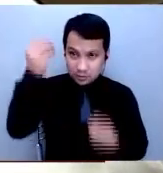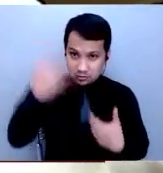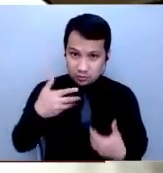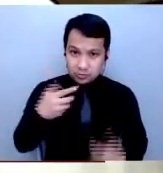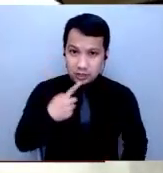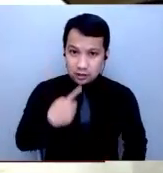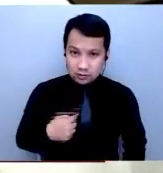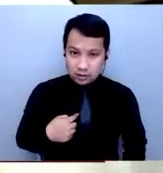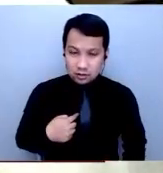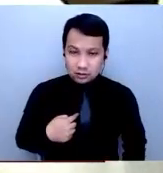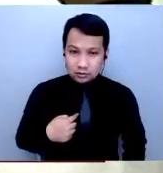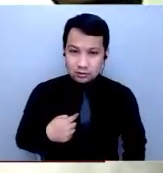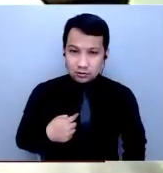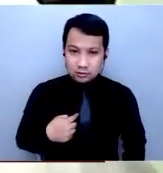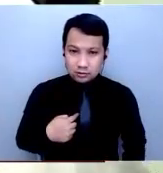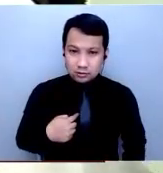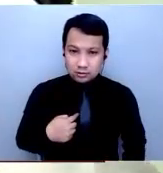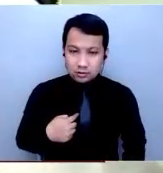in-inform ako